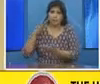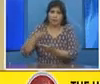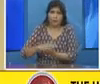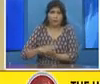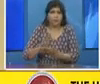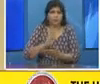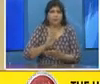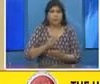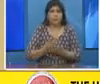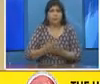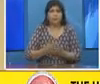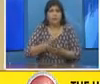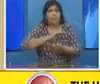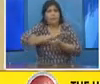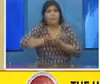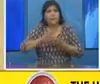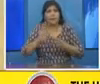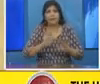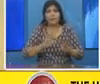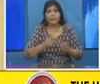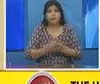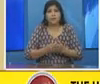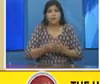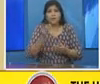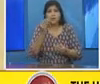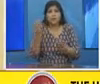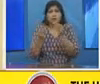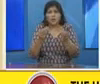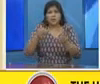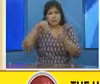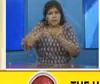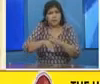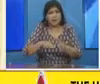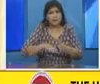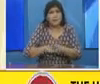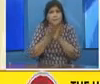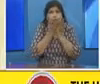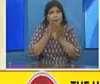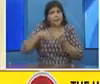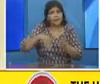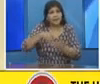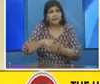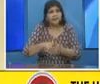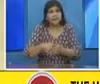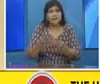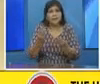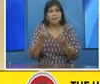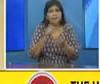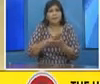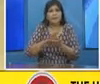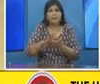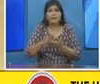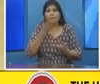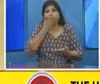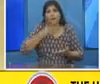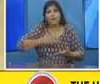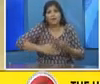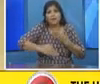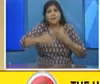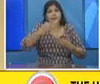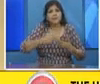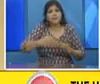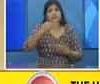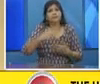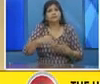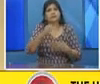सकेंगे? मिटने वाले मिट जाए। कंकड़ की हस्ती, कंकड़